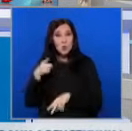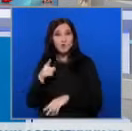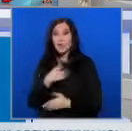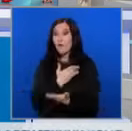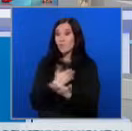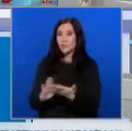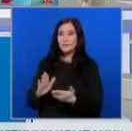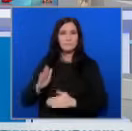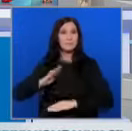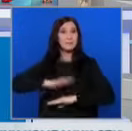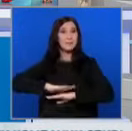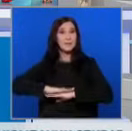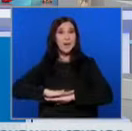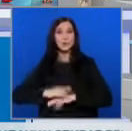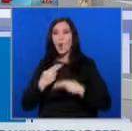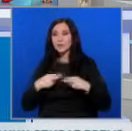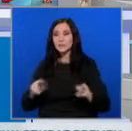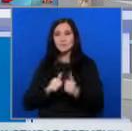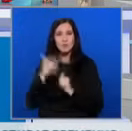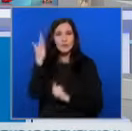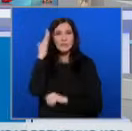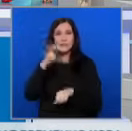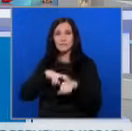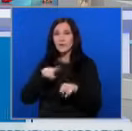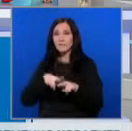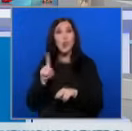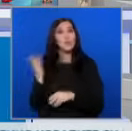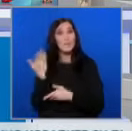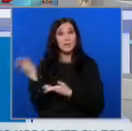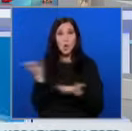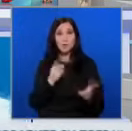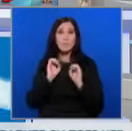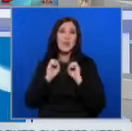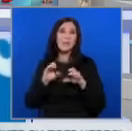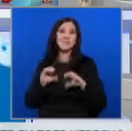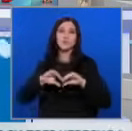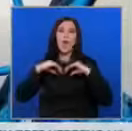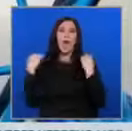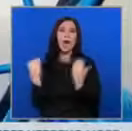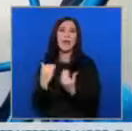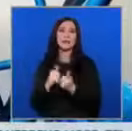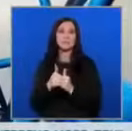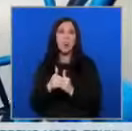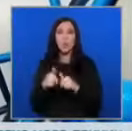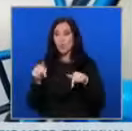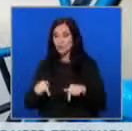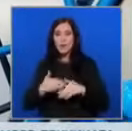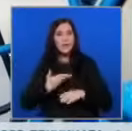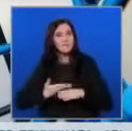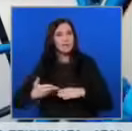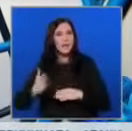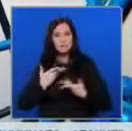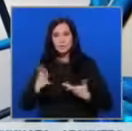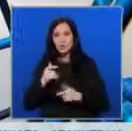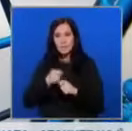бъде уволнен дисциплинарно, разкри спортният министър Димитър Илиев, който беше гост на предаването Арена Спорт. От тук нататък ние